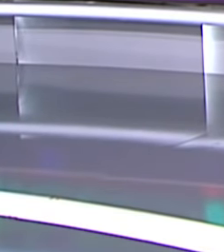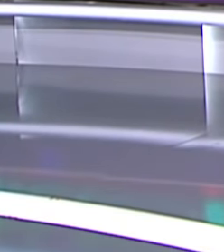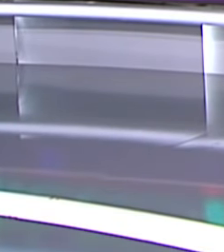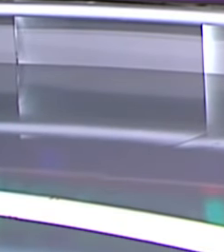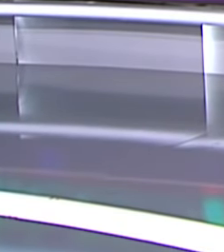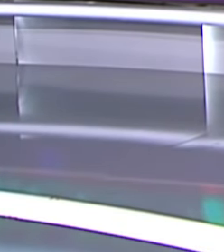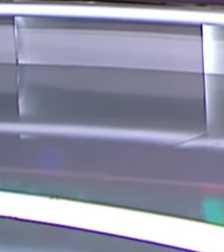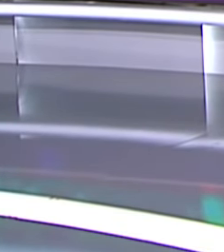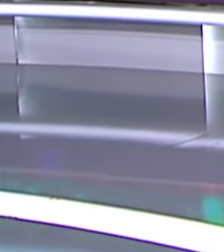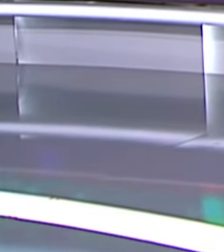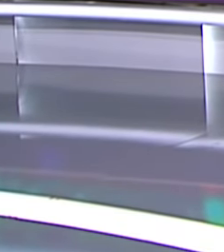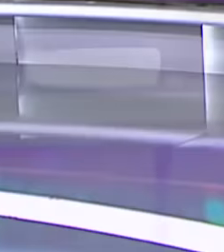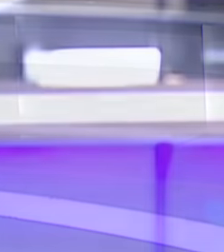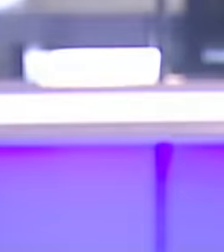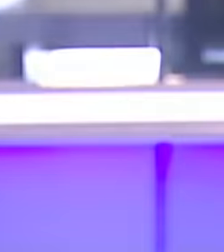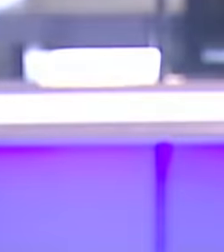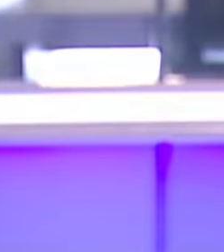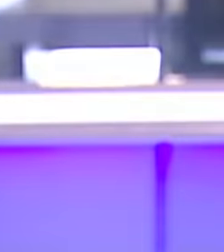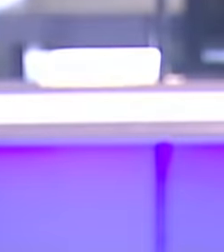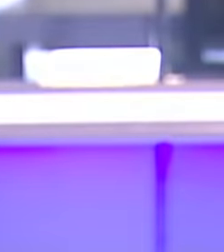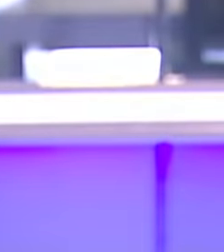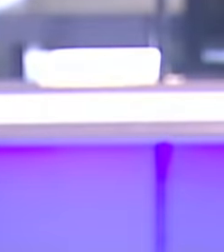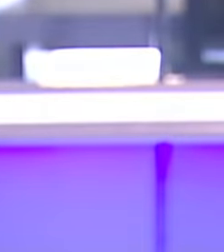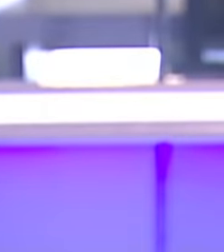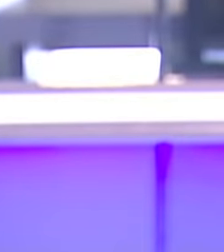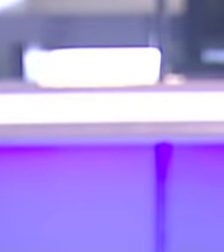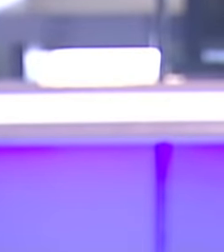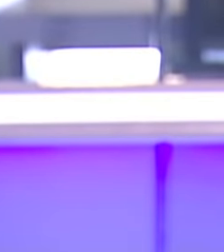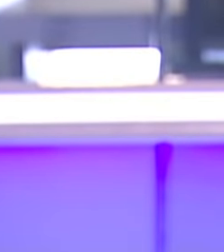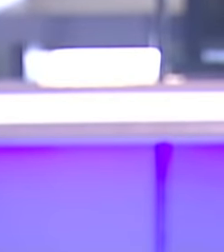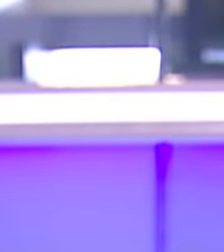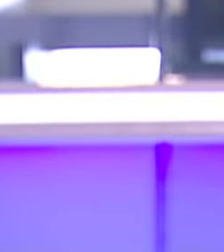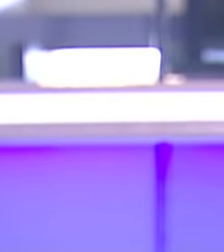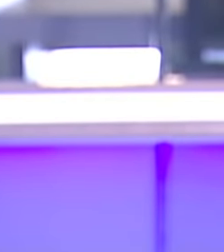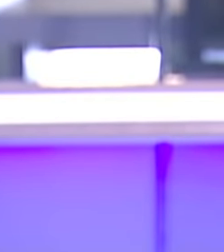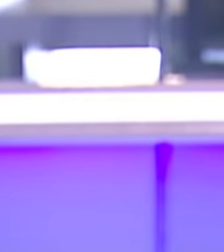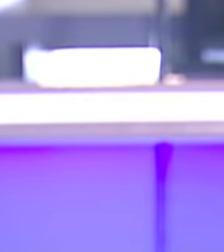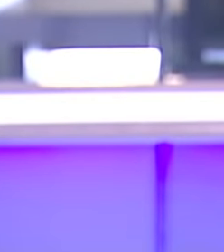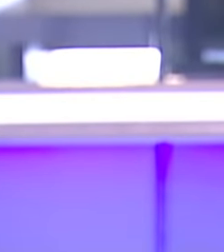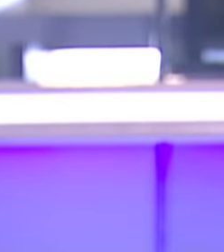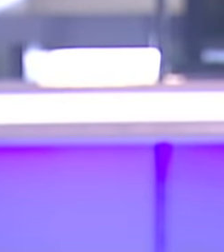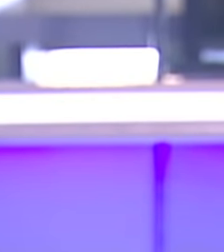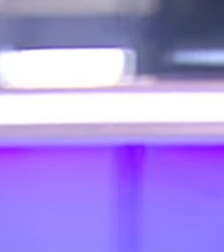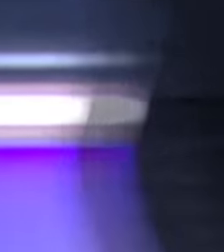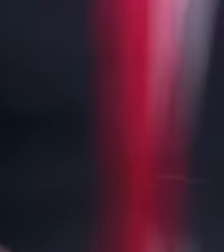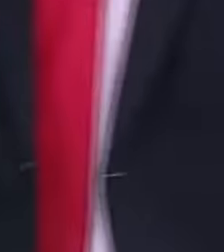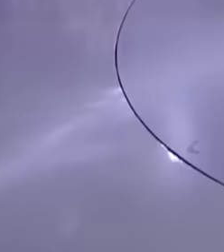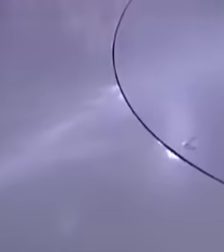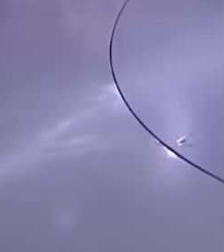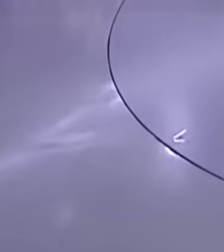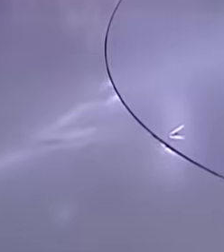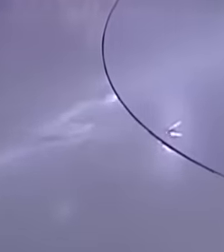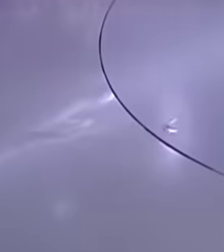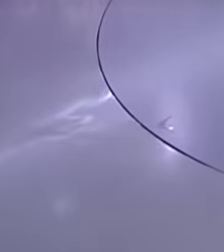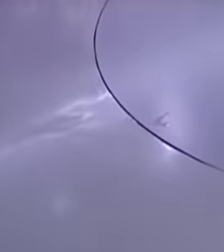9.5%. ועוד מספרי המאומתים שוברים שיאים. עמיחי שטיין, כתבנו, מצטרף אלינו. עמיחי, שלום.